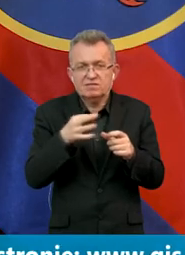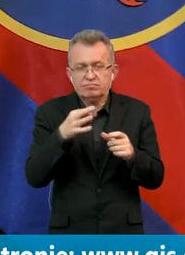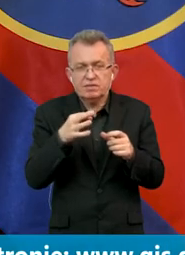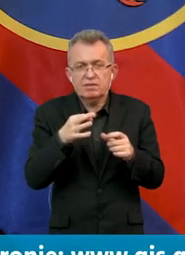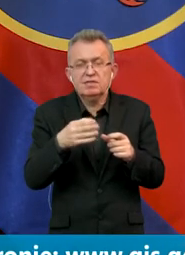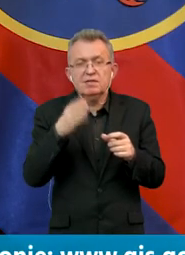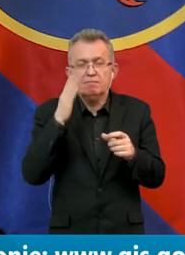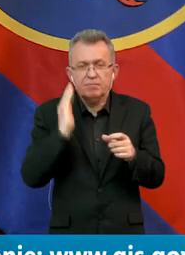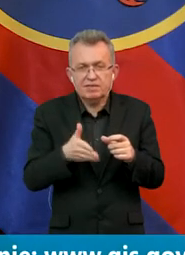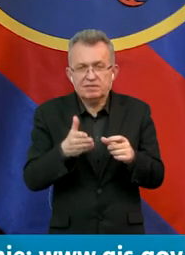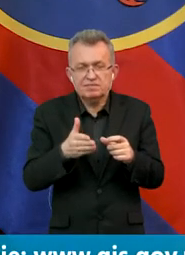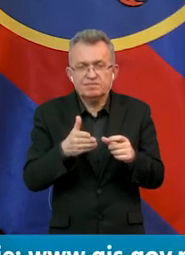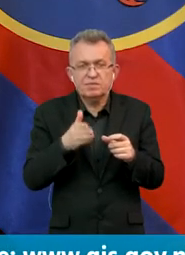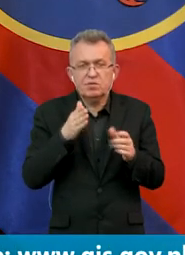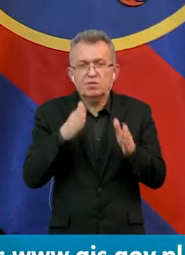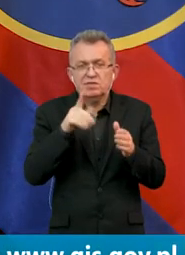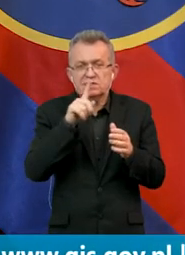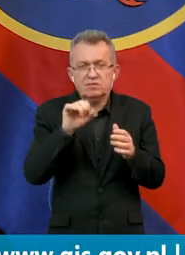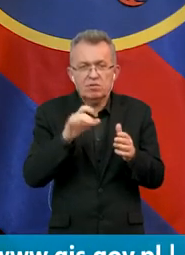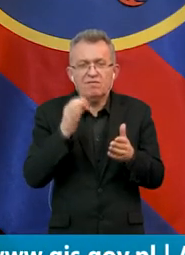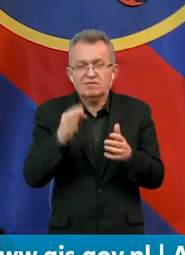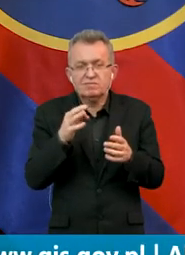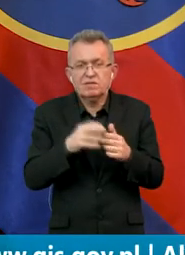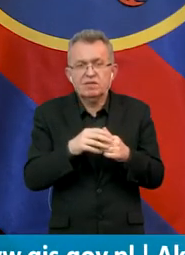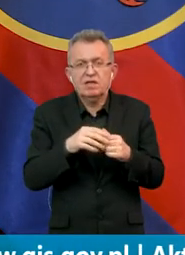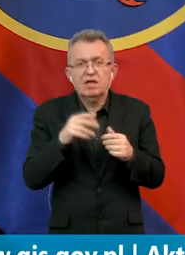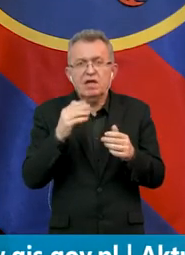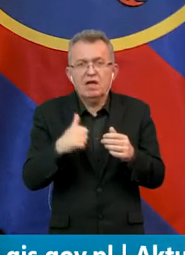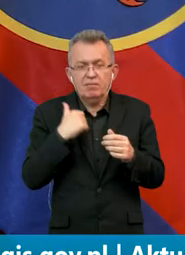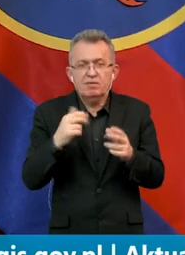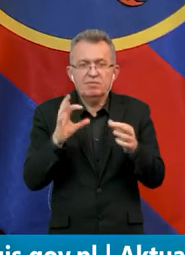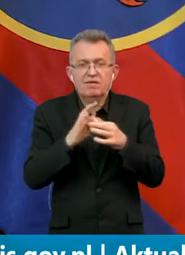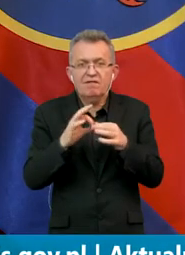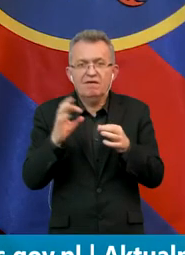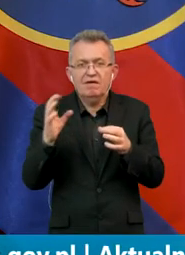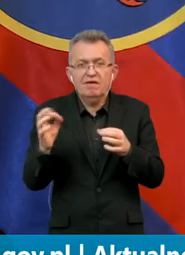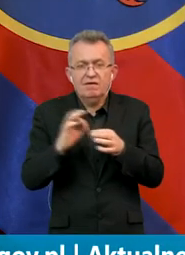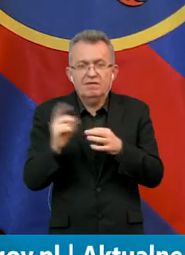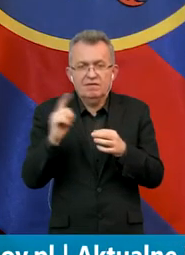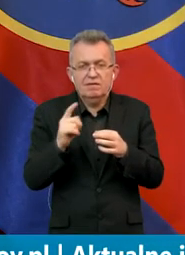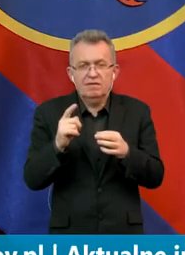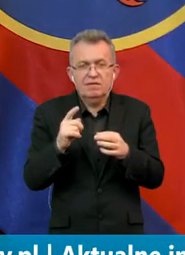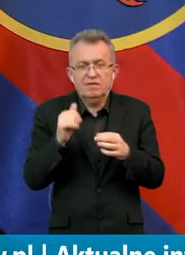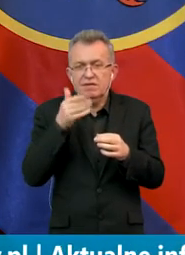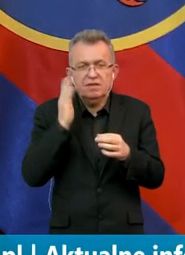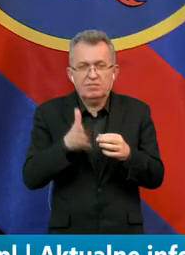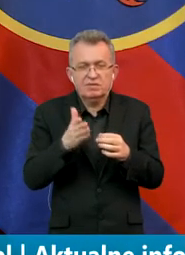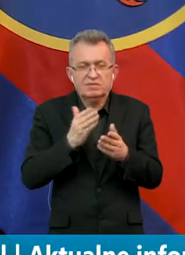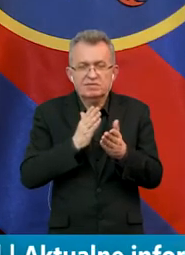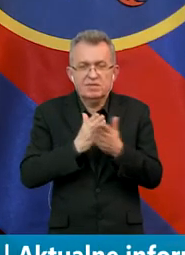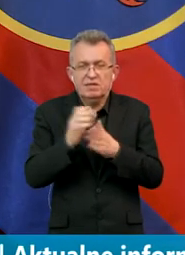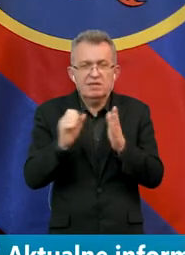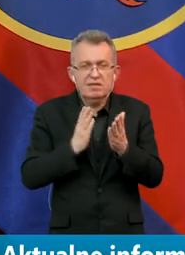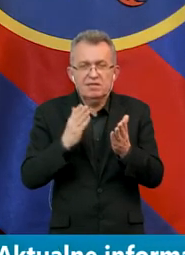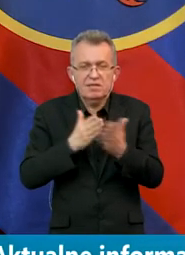będzie rzeczywiście pomiędzy ulicą Zapadłą a Wyspą, ale po to, żeby skomunikować Wyspę. Ta trasa nie będzie kontynuowana dalej